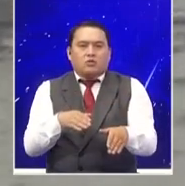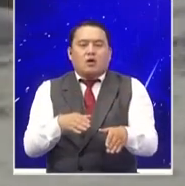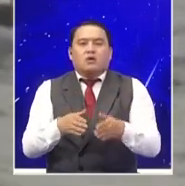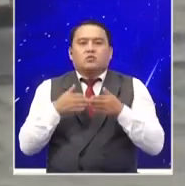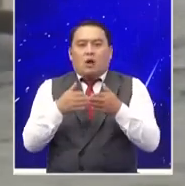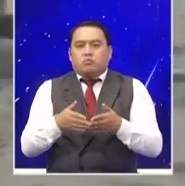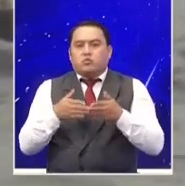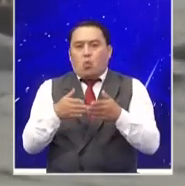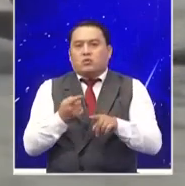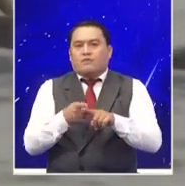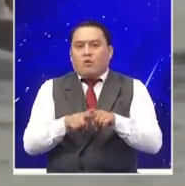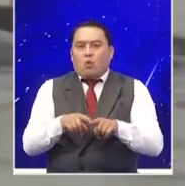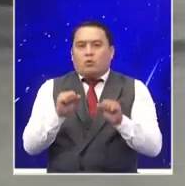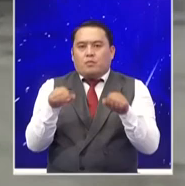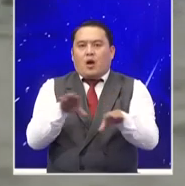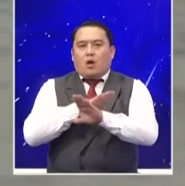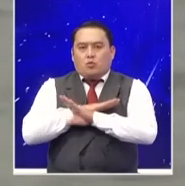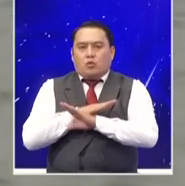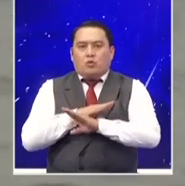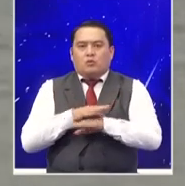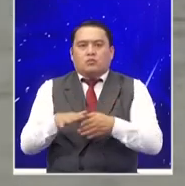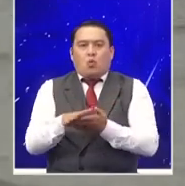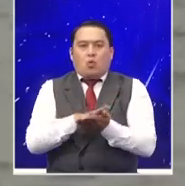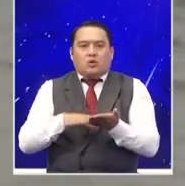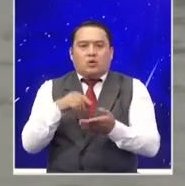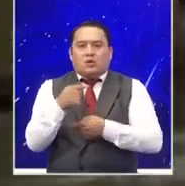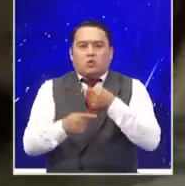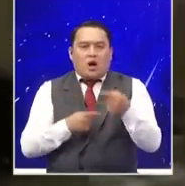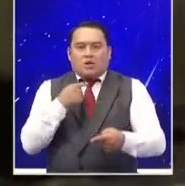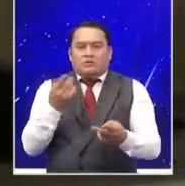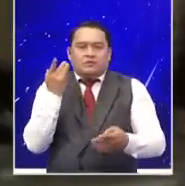стаями заплывают на мелководье и там погибают, происходят довольно регулярно.